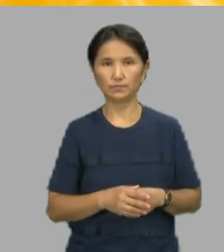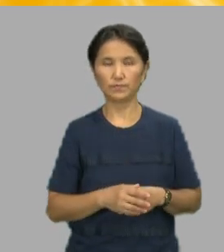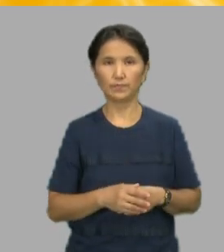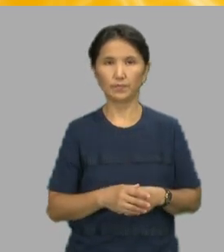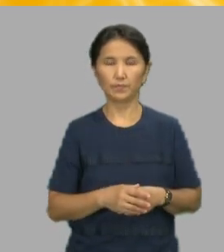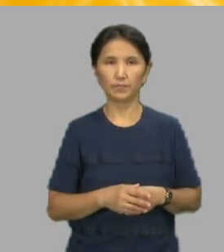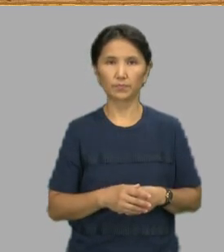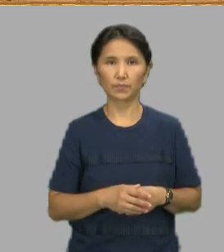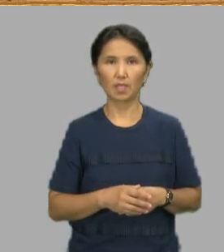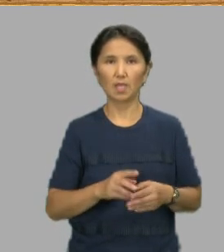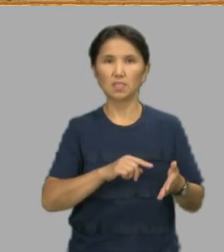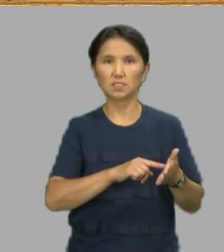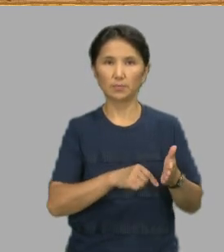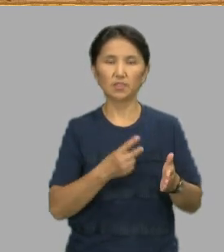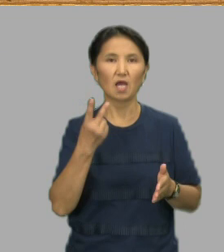частью.